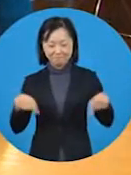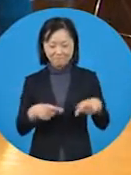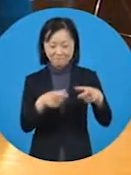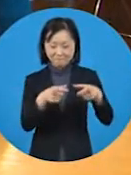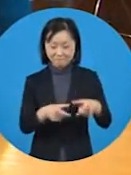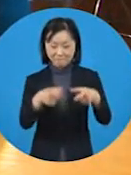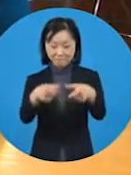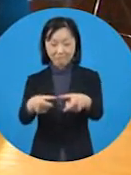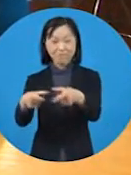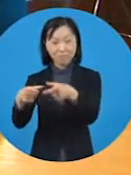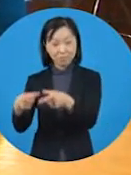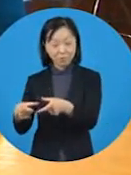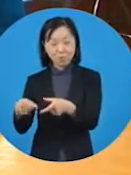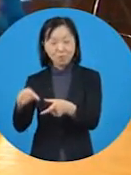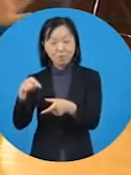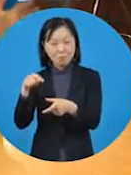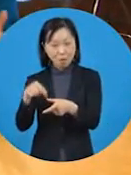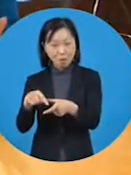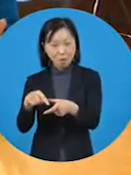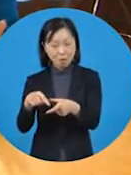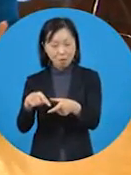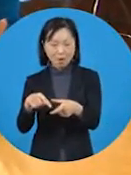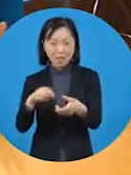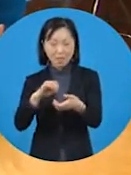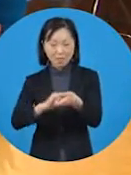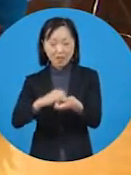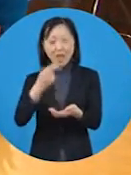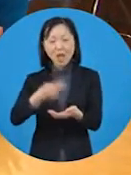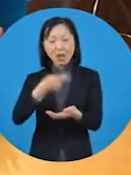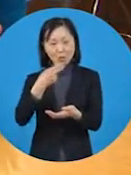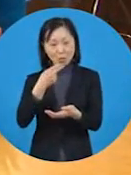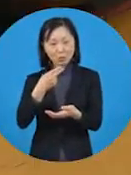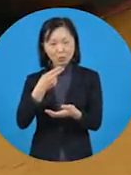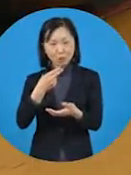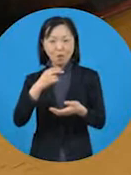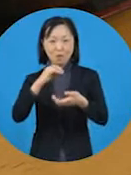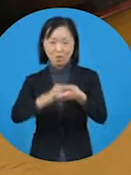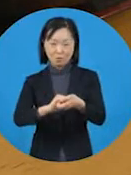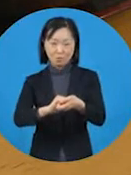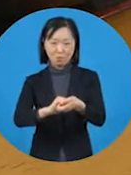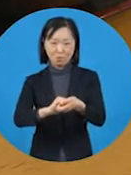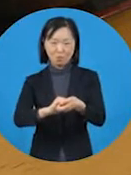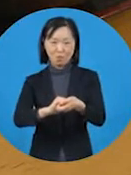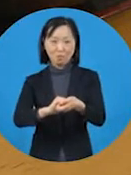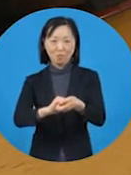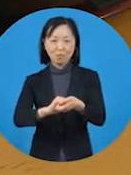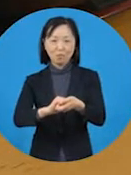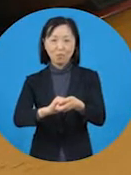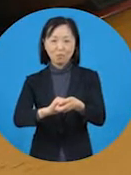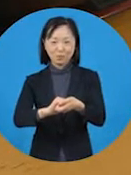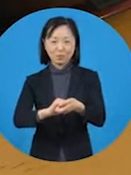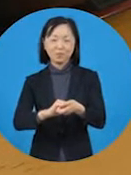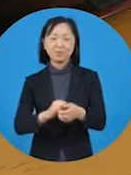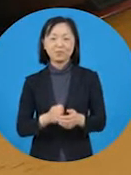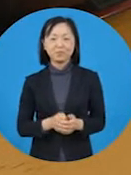里芋の落とし焼きサラダ風です。 はい、こちらは定食で折り飯ってことになってるんですか？ はい、